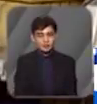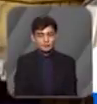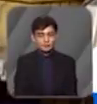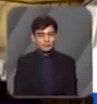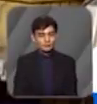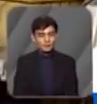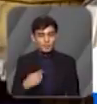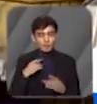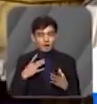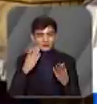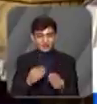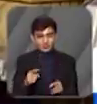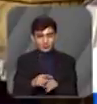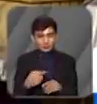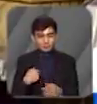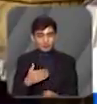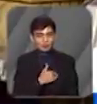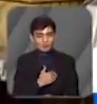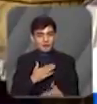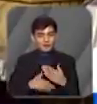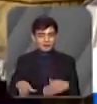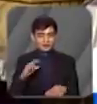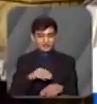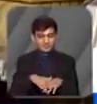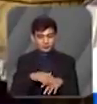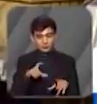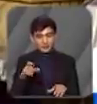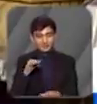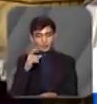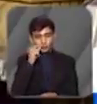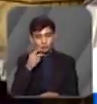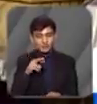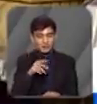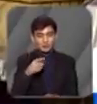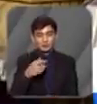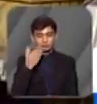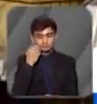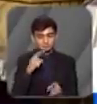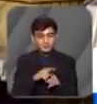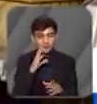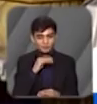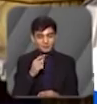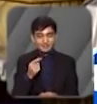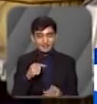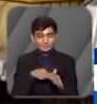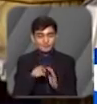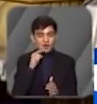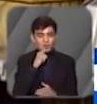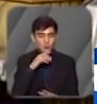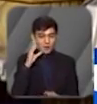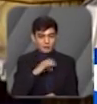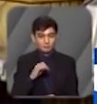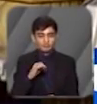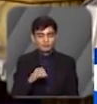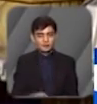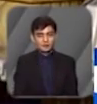Біз мереке күндері өз тұтынушыларымызды қуантқымыз келді. Әсіресе ер адамдар үшін өте тиімді. Олардың қалтасындағы қаржысын үнемдеуге мүмкіндік